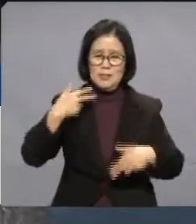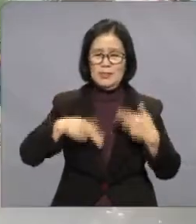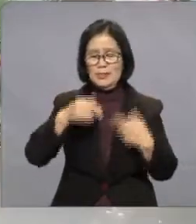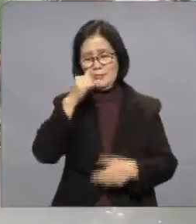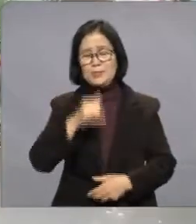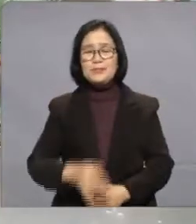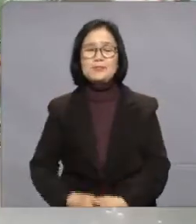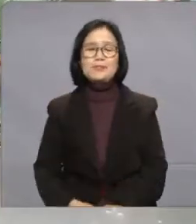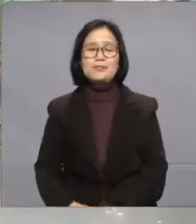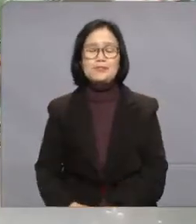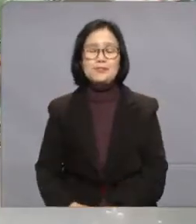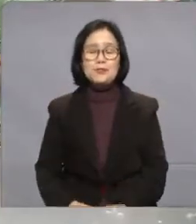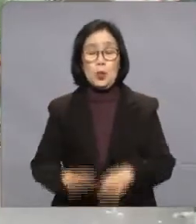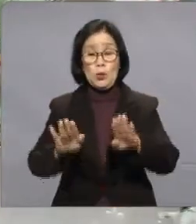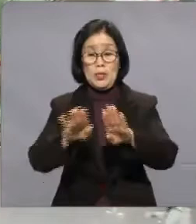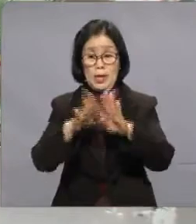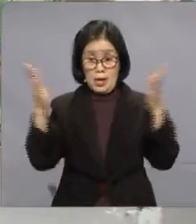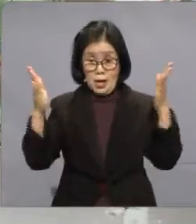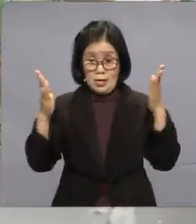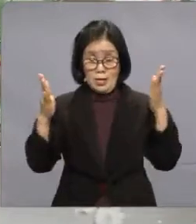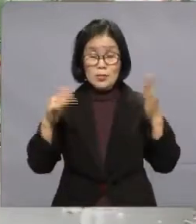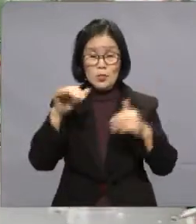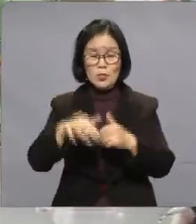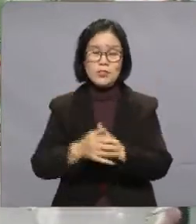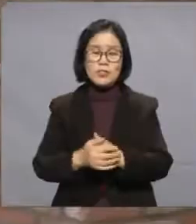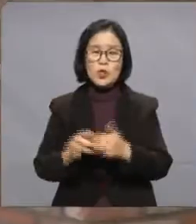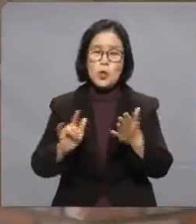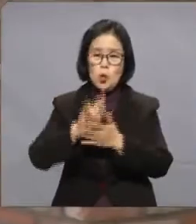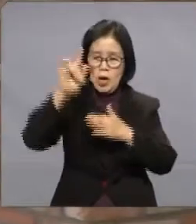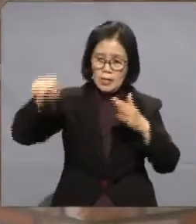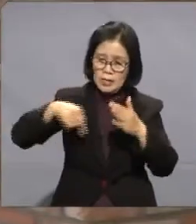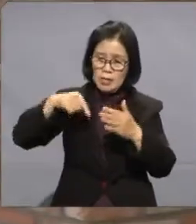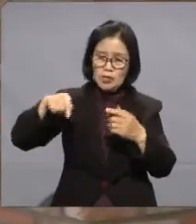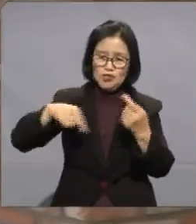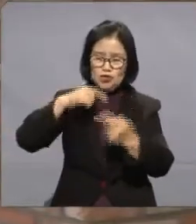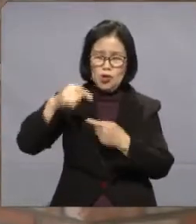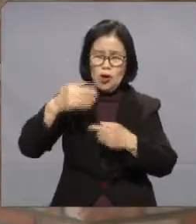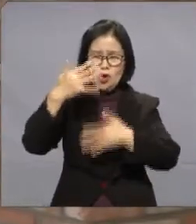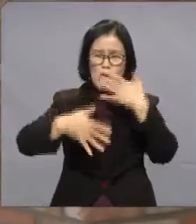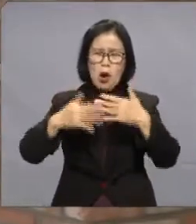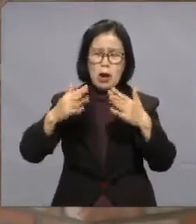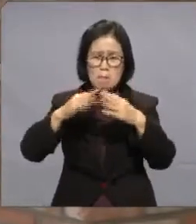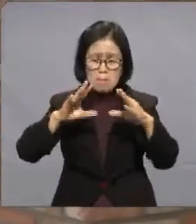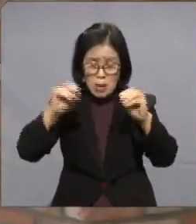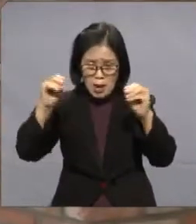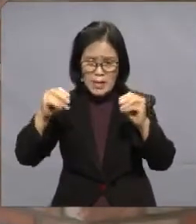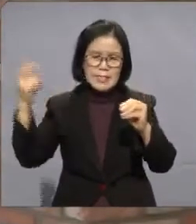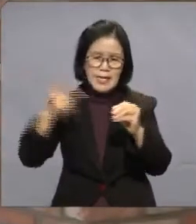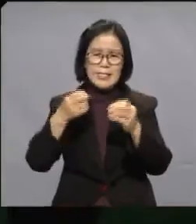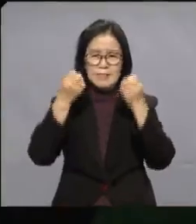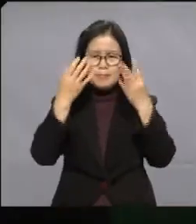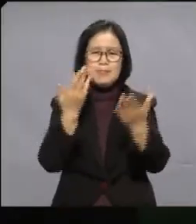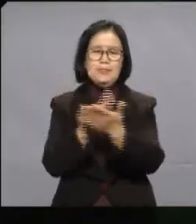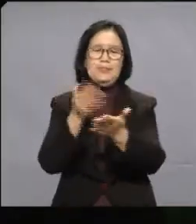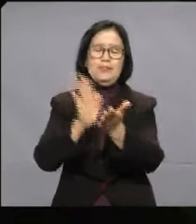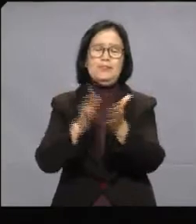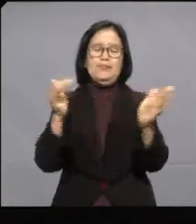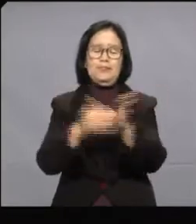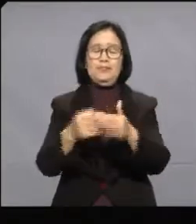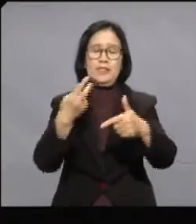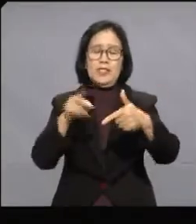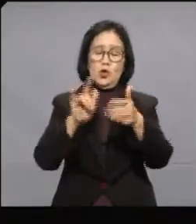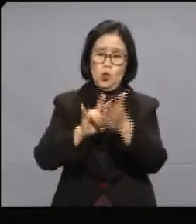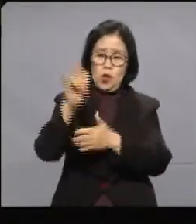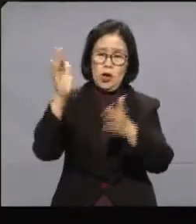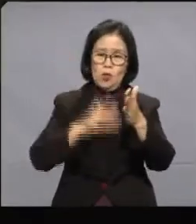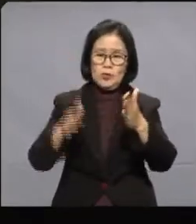재미있습니다. 오늘 개관한 비비드 스페이스는 공항 내 운영을 멈춘 영화관을 예술 공간으로 다시 꾸민 겁니다.